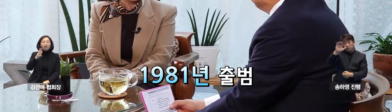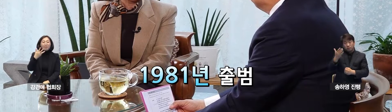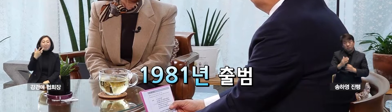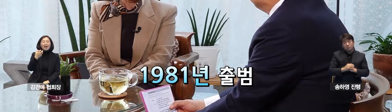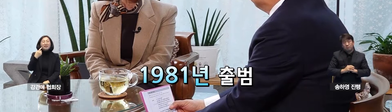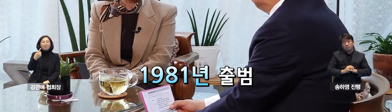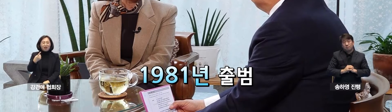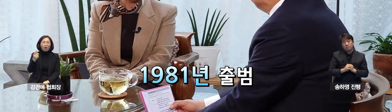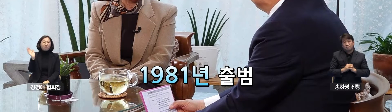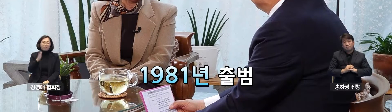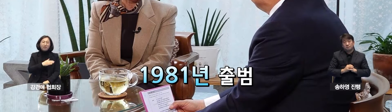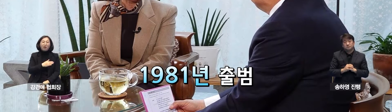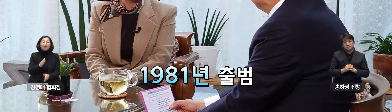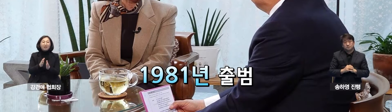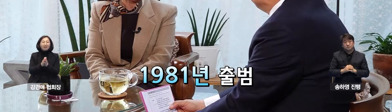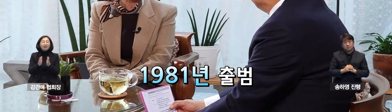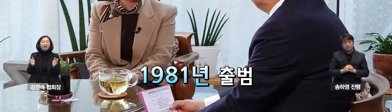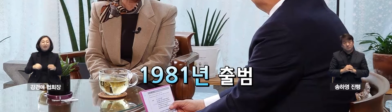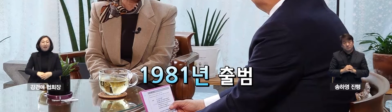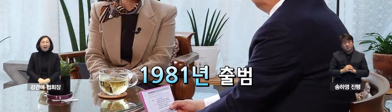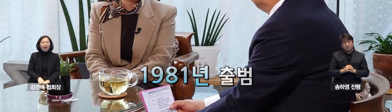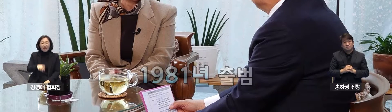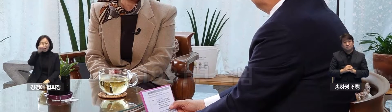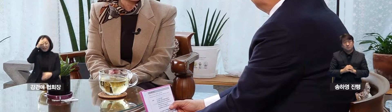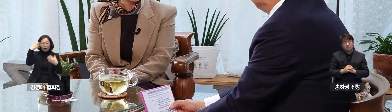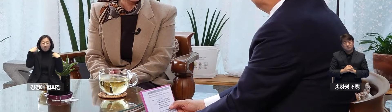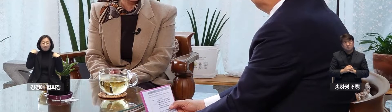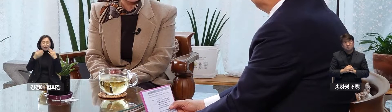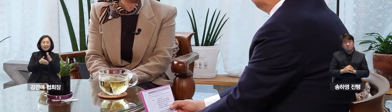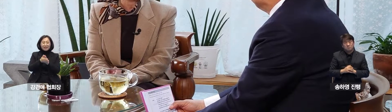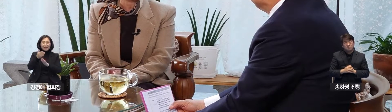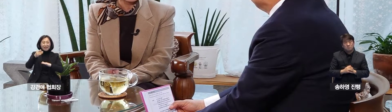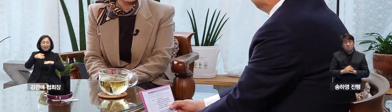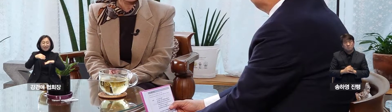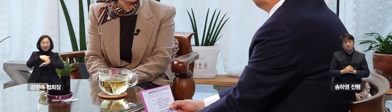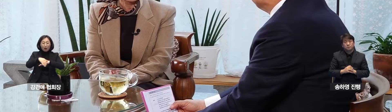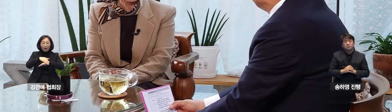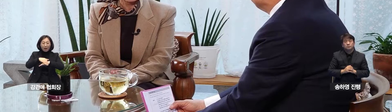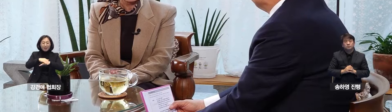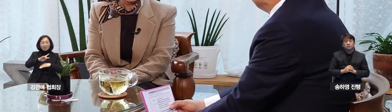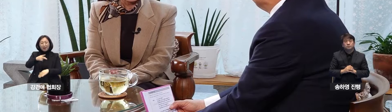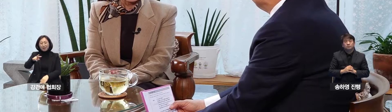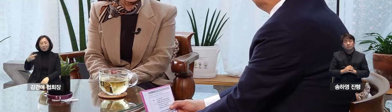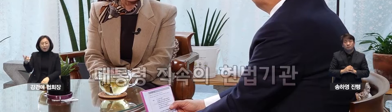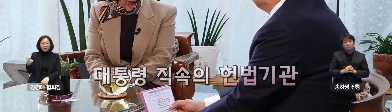네. 그래서 이제 어떤 정부 시책이 달라짐에 따라서 방향은